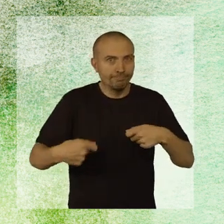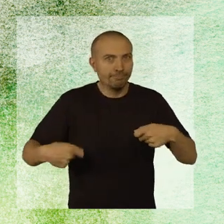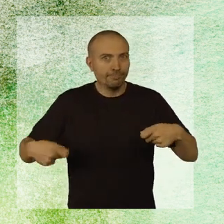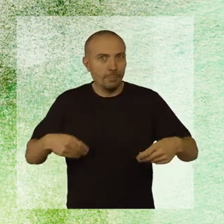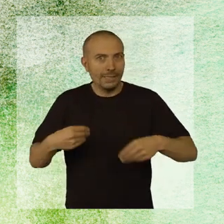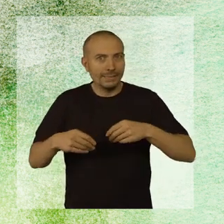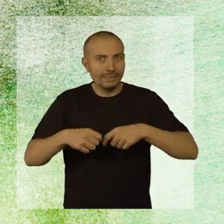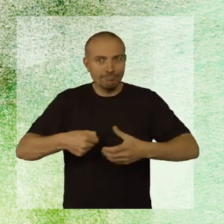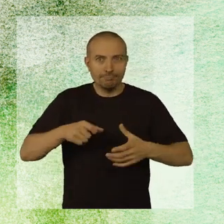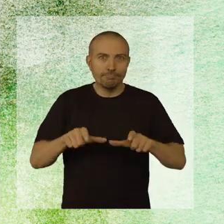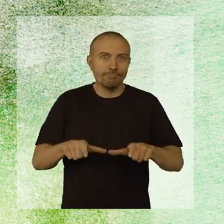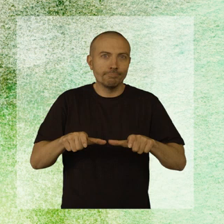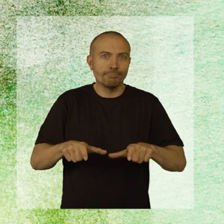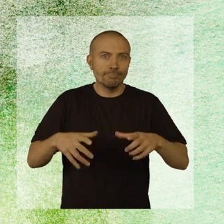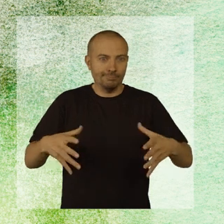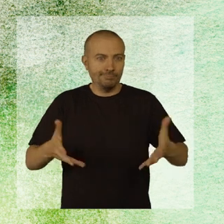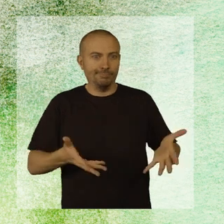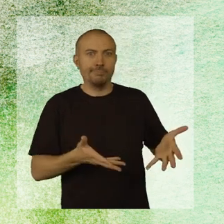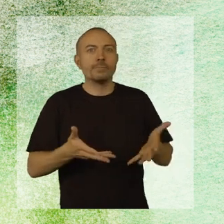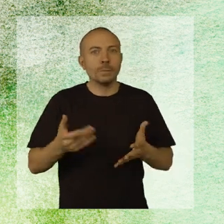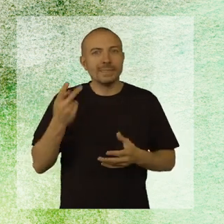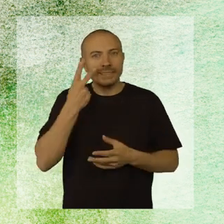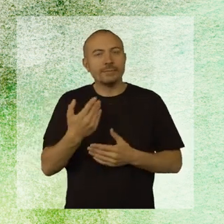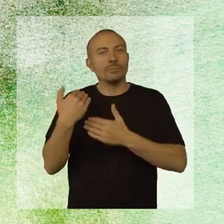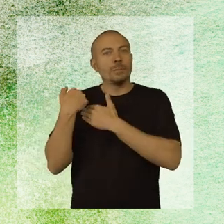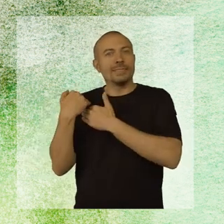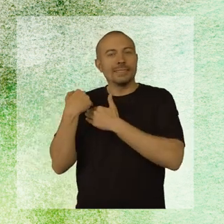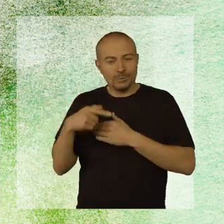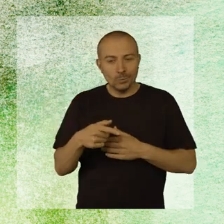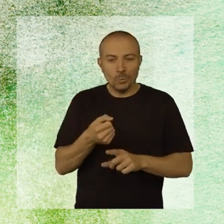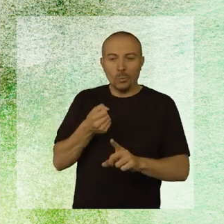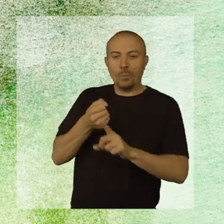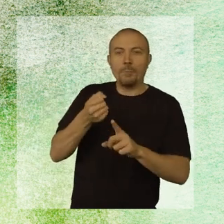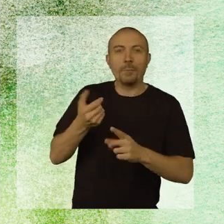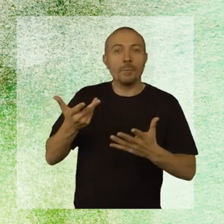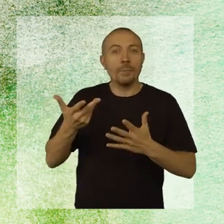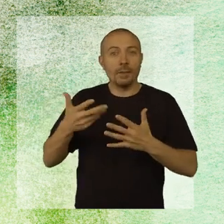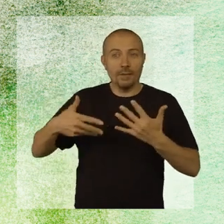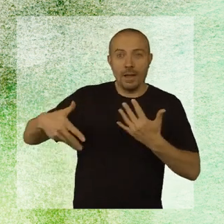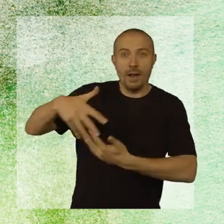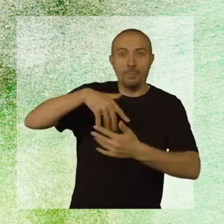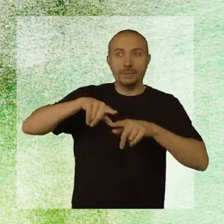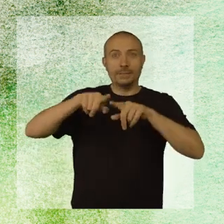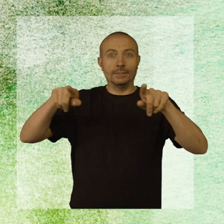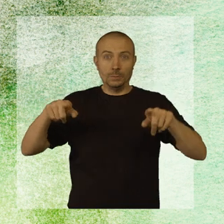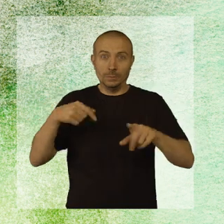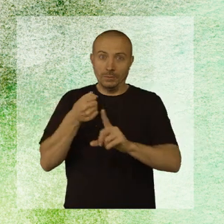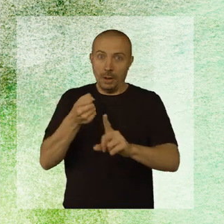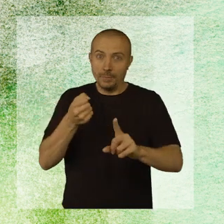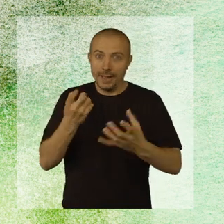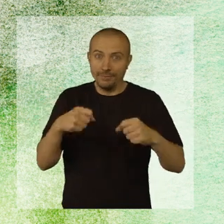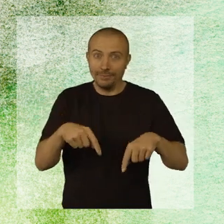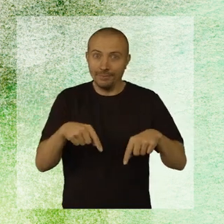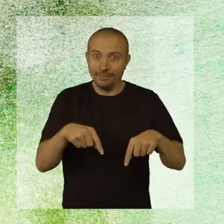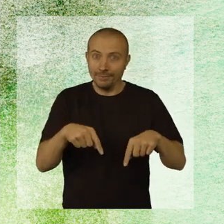côté néfaste des sachets plastiques et du danger que les sachets